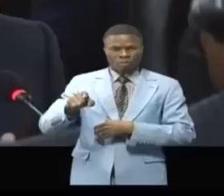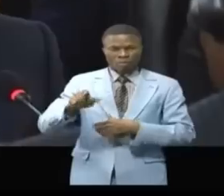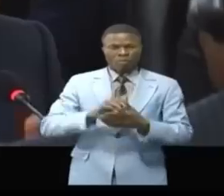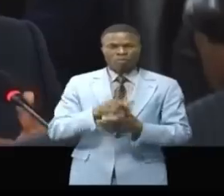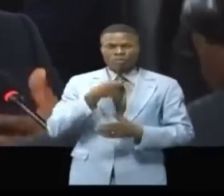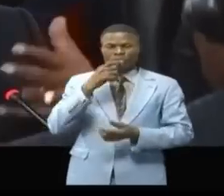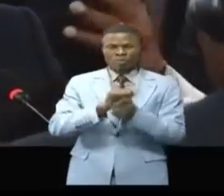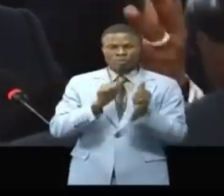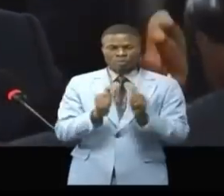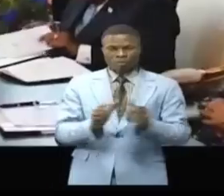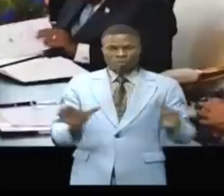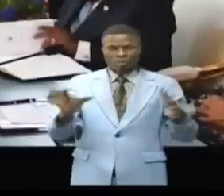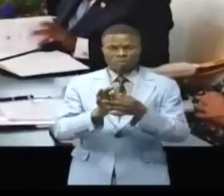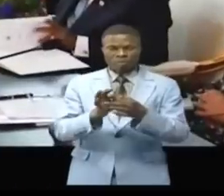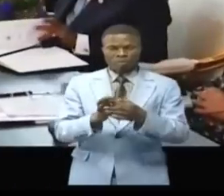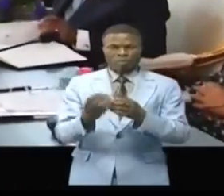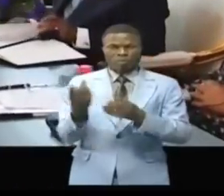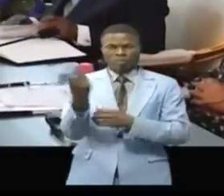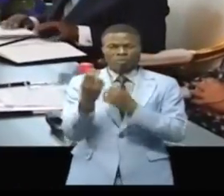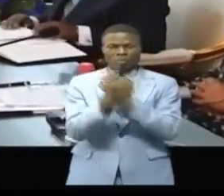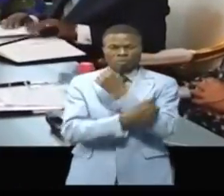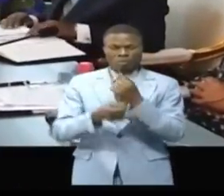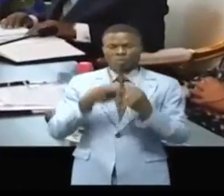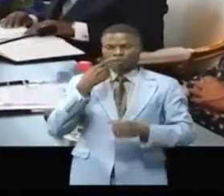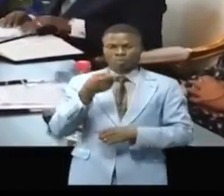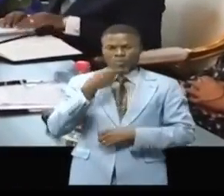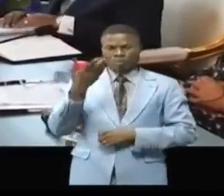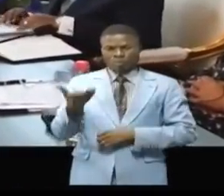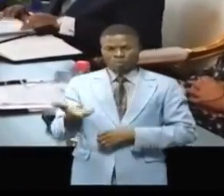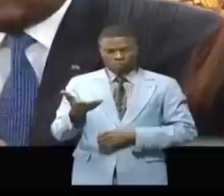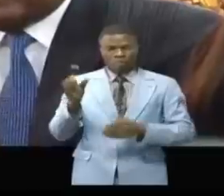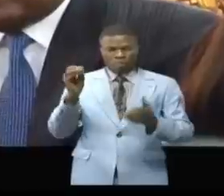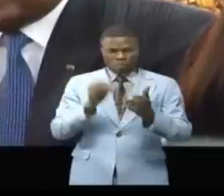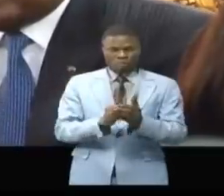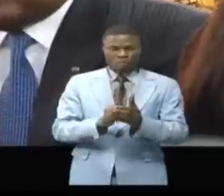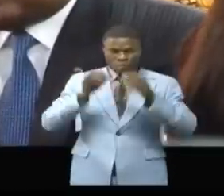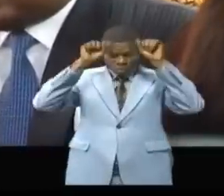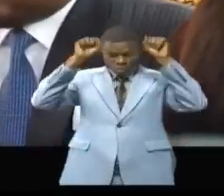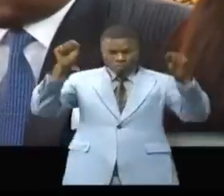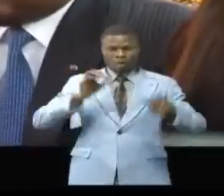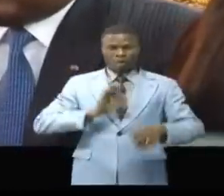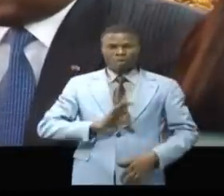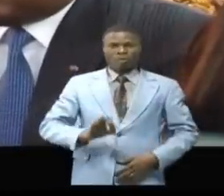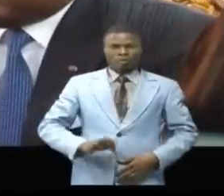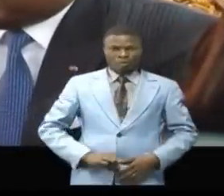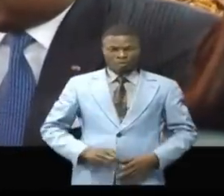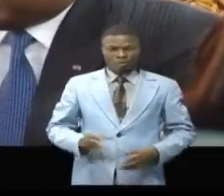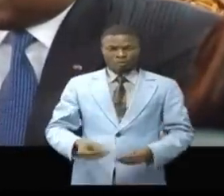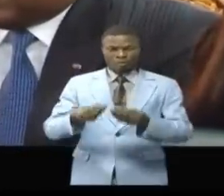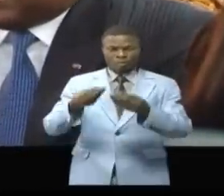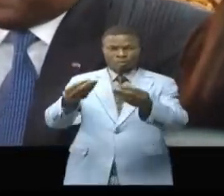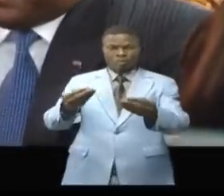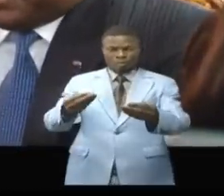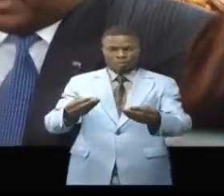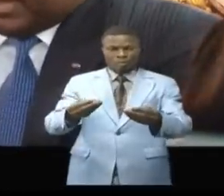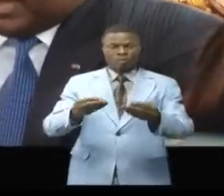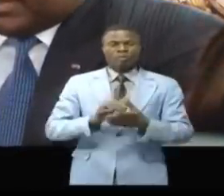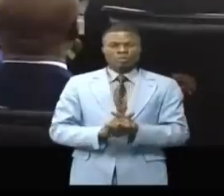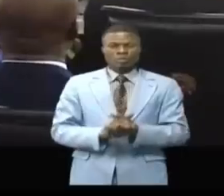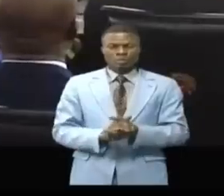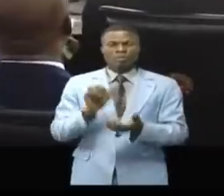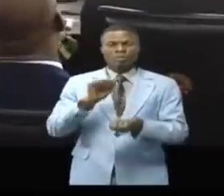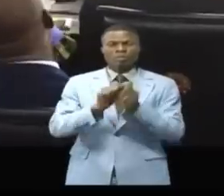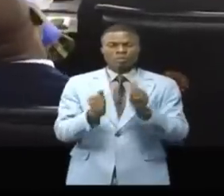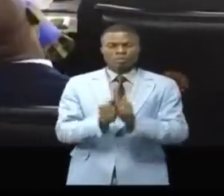questions de coopération entre les deux pays ont été traitées. Par la même occasion, le président Tshisekedi a remis sur la table des discussions la